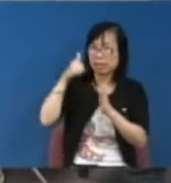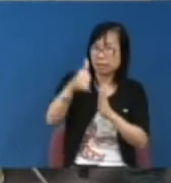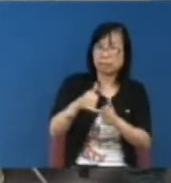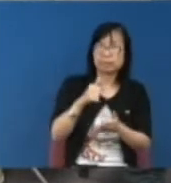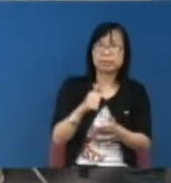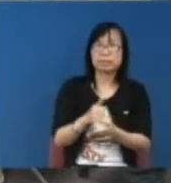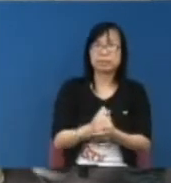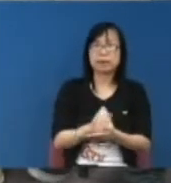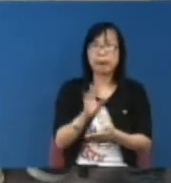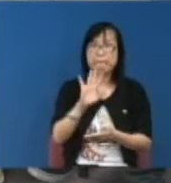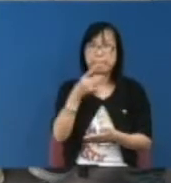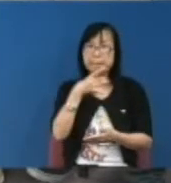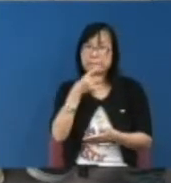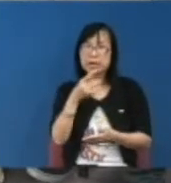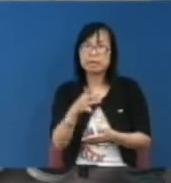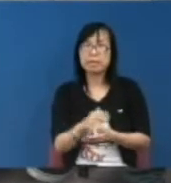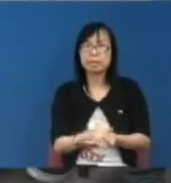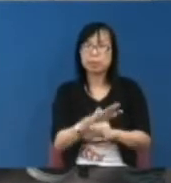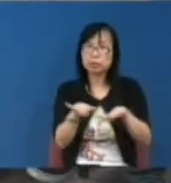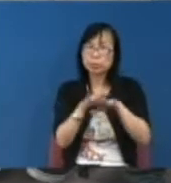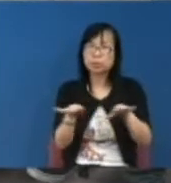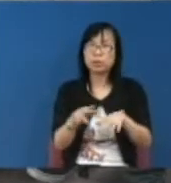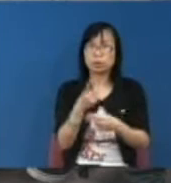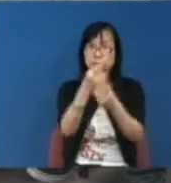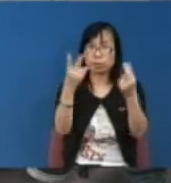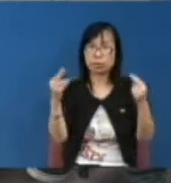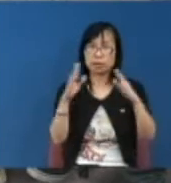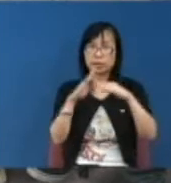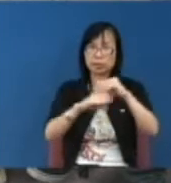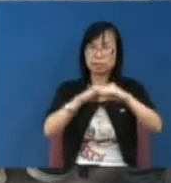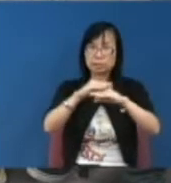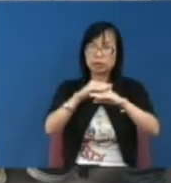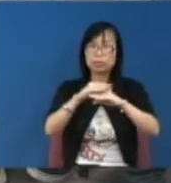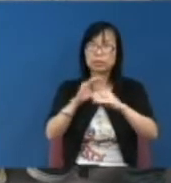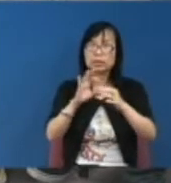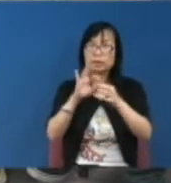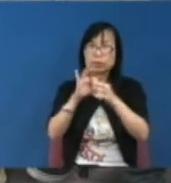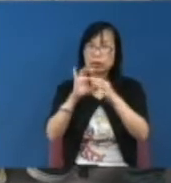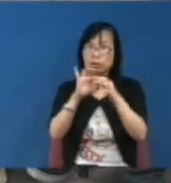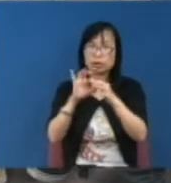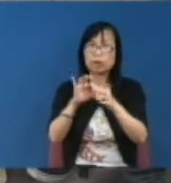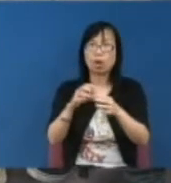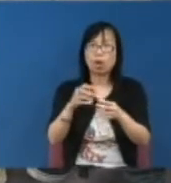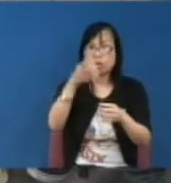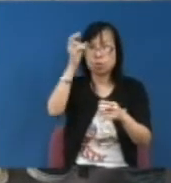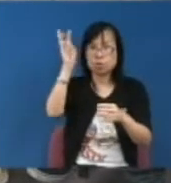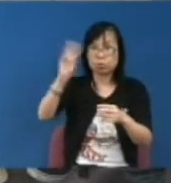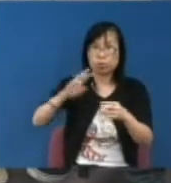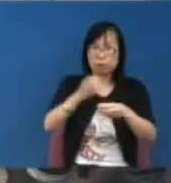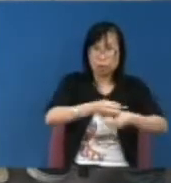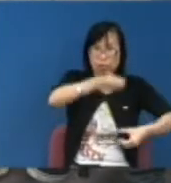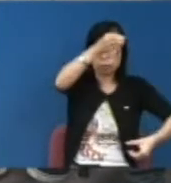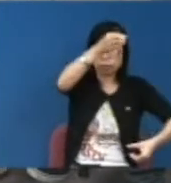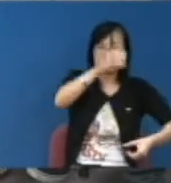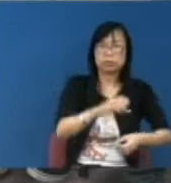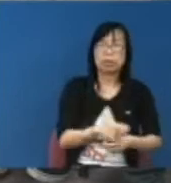乎都未係普及，咁我覺得如果綠色建築都可能要涉及埋佢哋啲水喉管都要重新組合過，